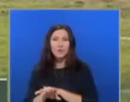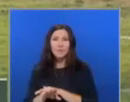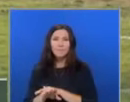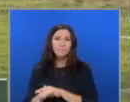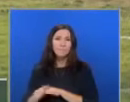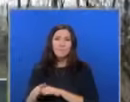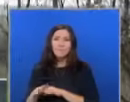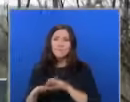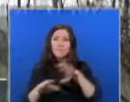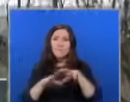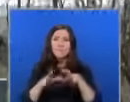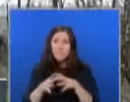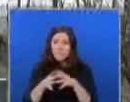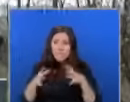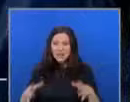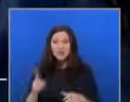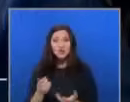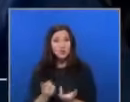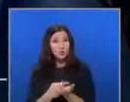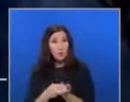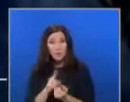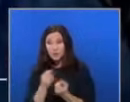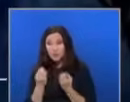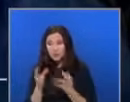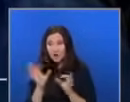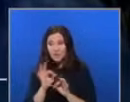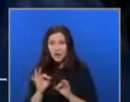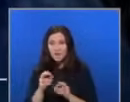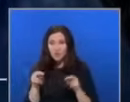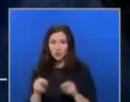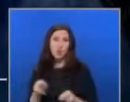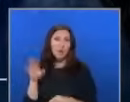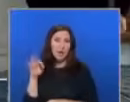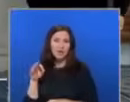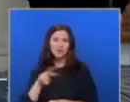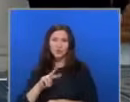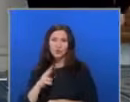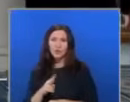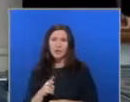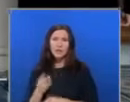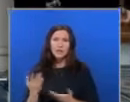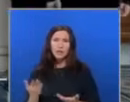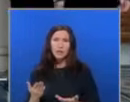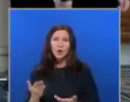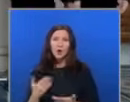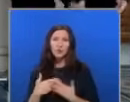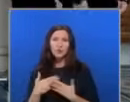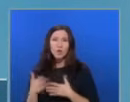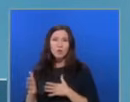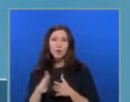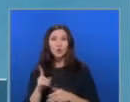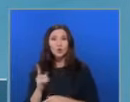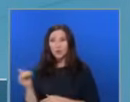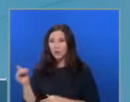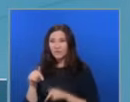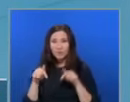маси, чиято численост не позволява никакъв контрол върху качеството или върху отношението на хората,